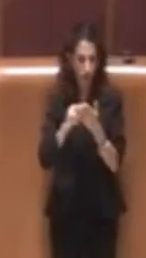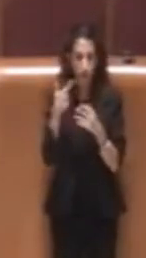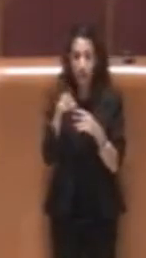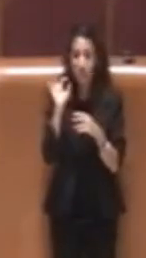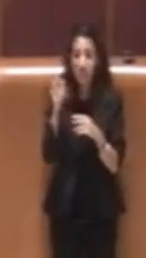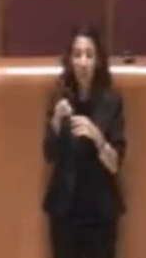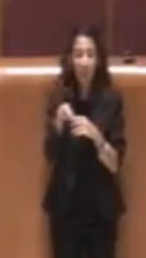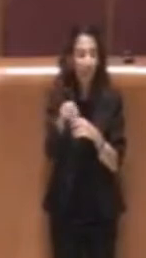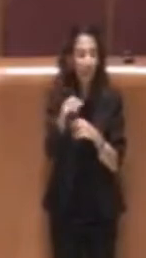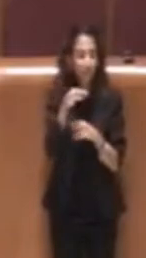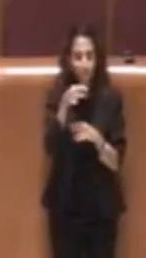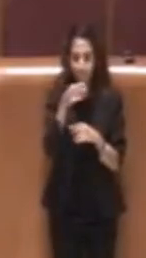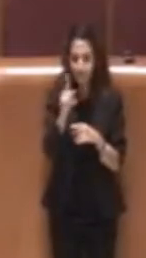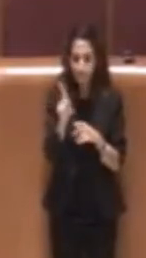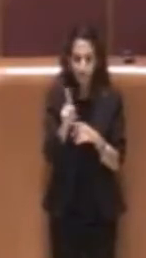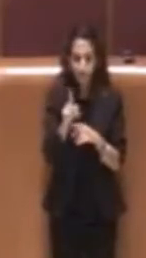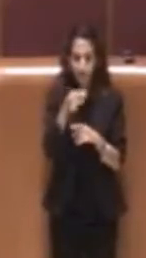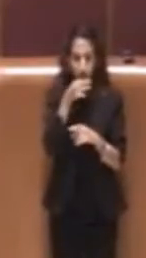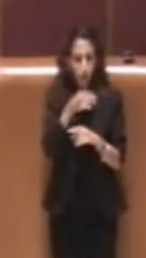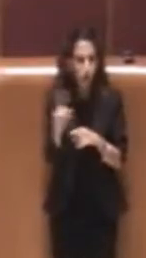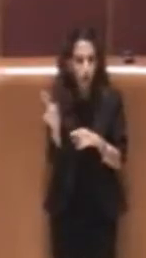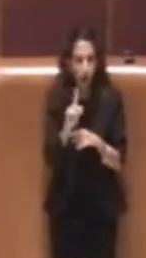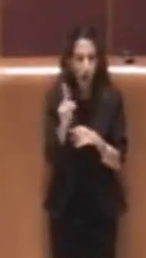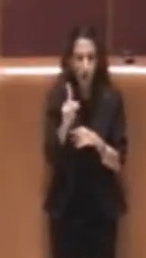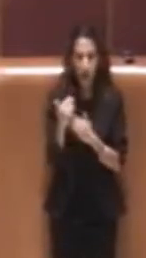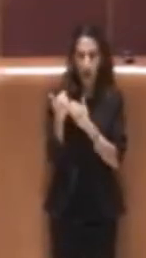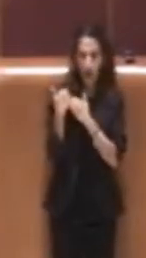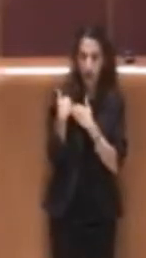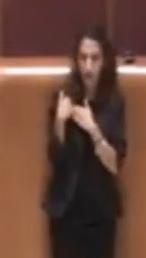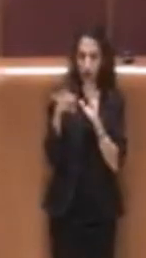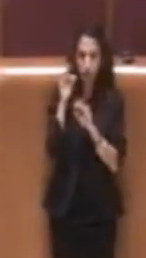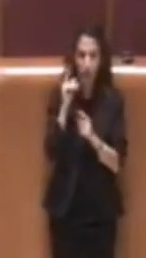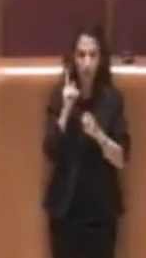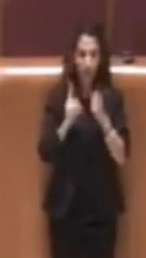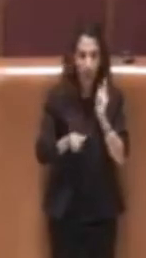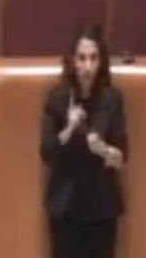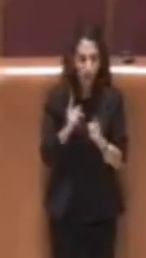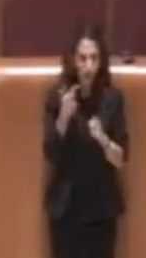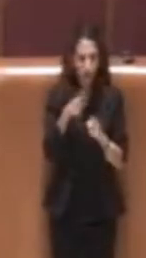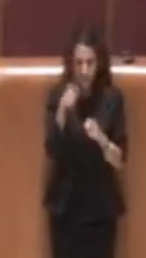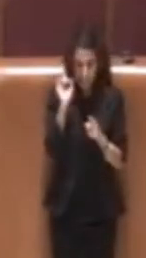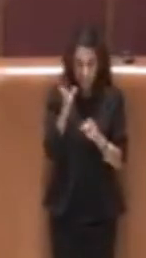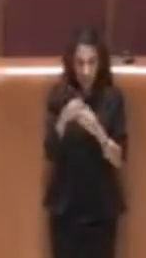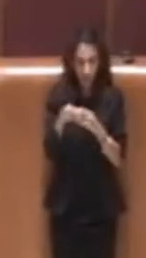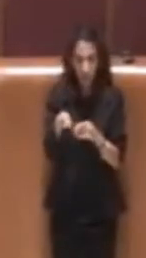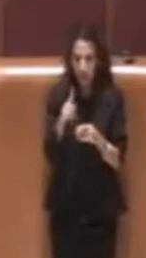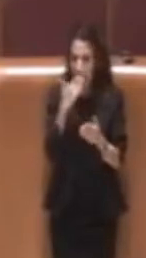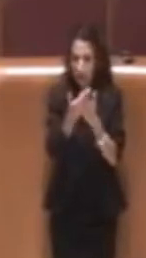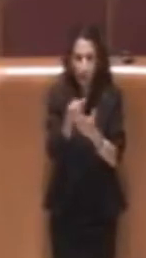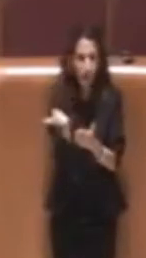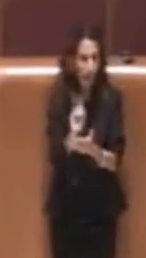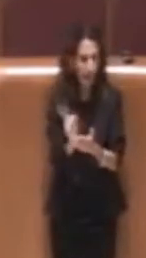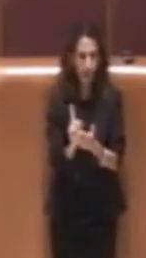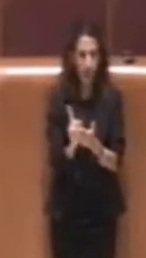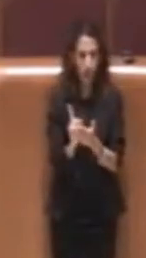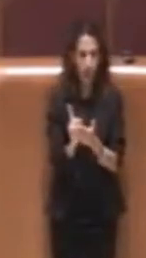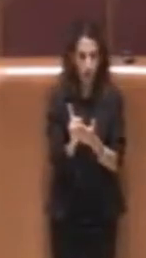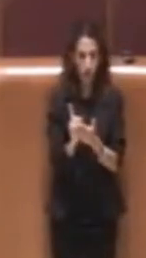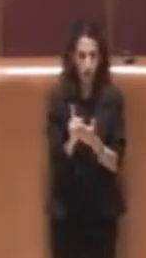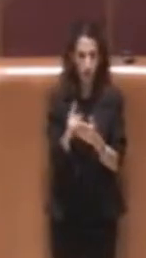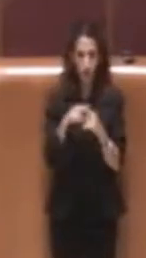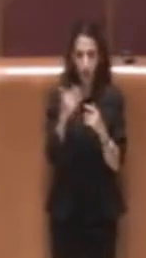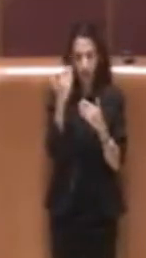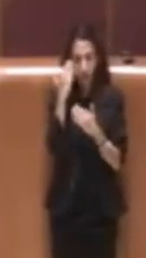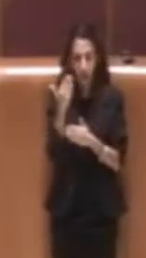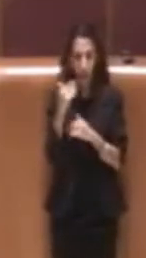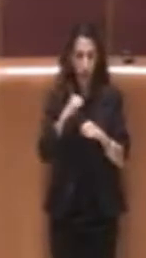avallare una scelta politica, perché andrebbero a determinare un atto non conforme e quindi andando a legittimare un danno per